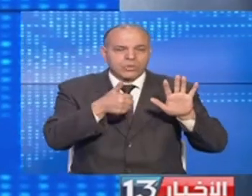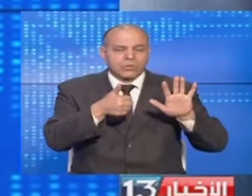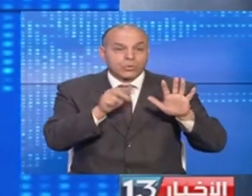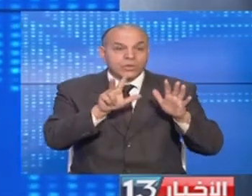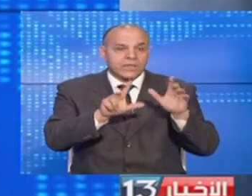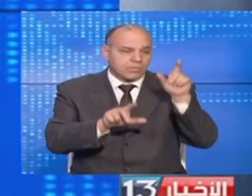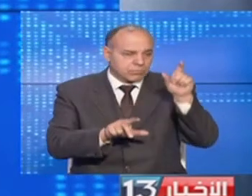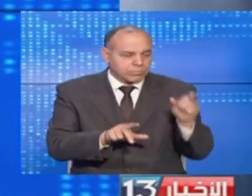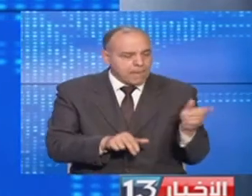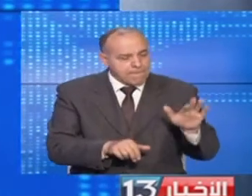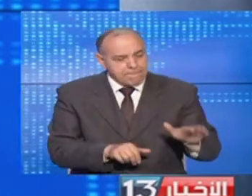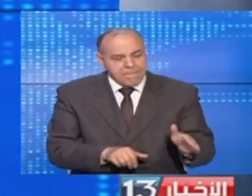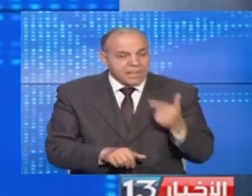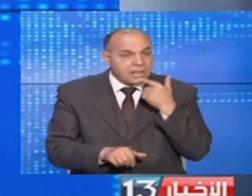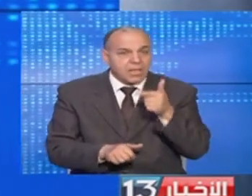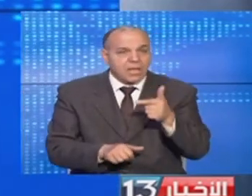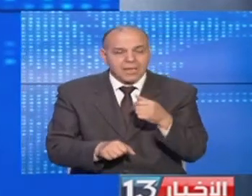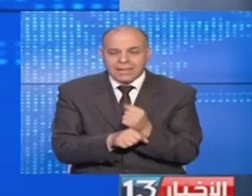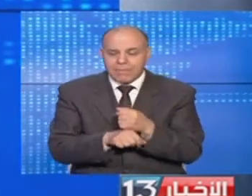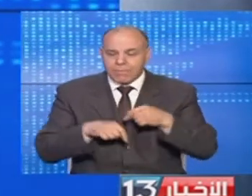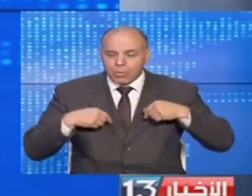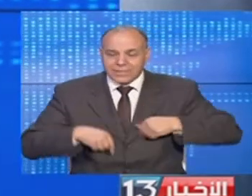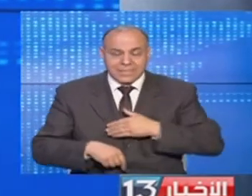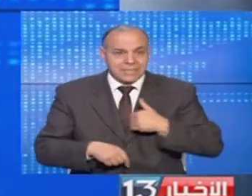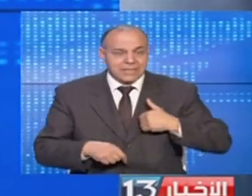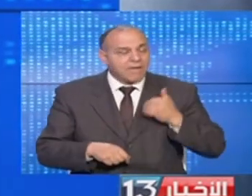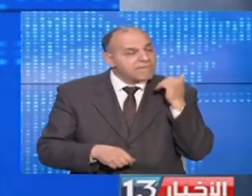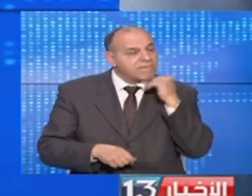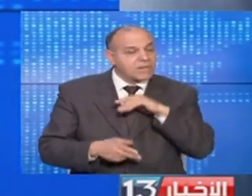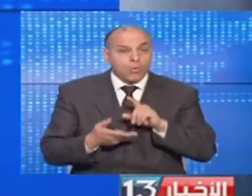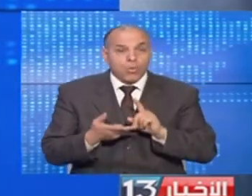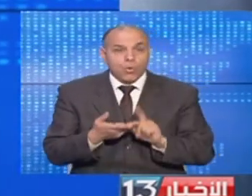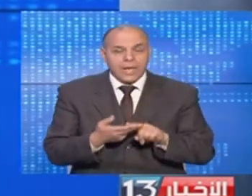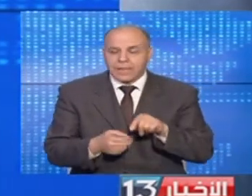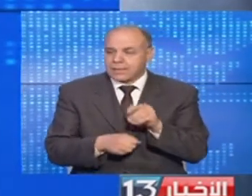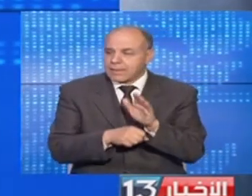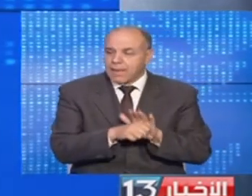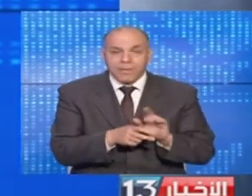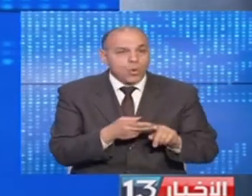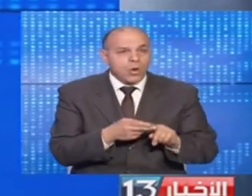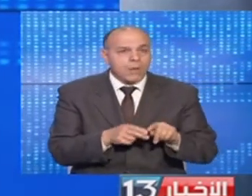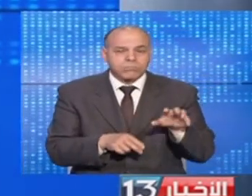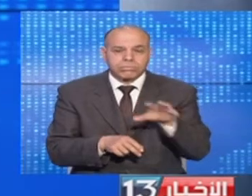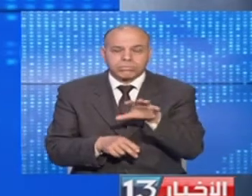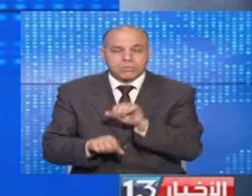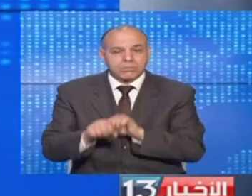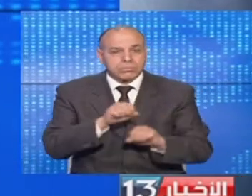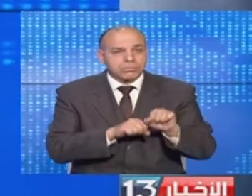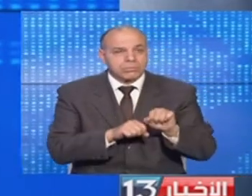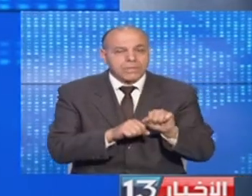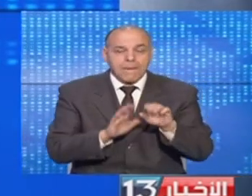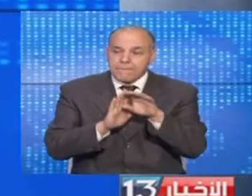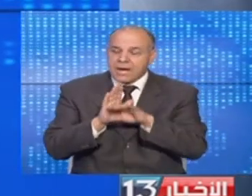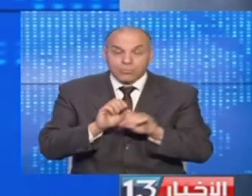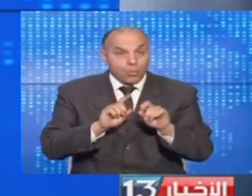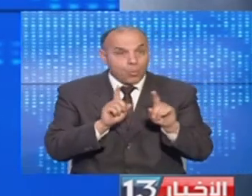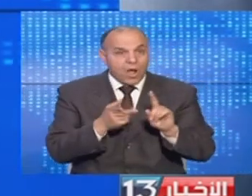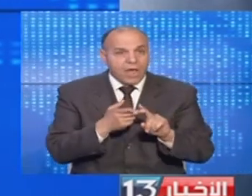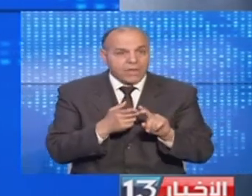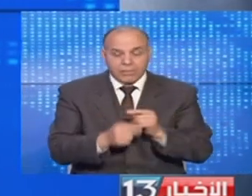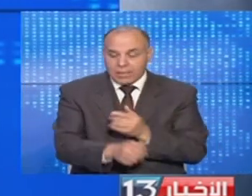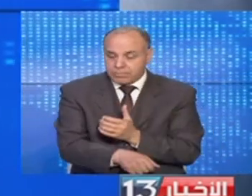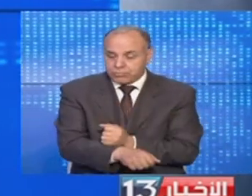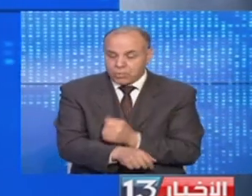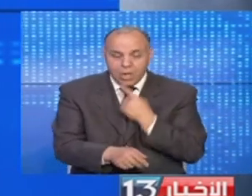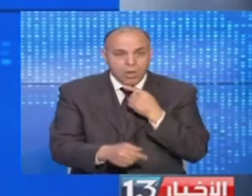جديده فيما تعمل وزاره الصحه على التسريع في تامين مختلف مراحل تنفيذ الاستراتيجيه الوطنيه للتلقيح